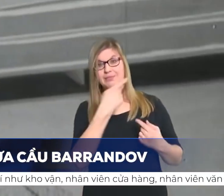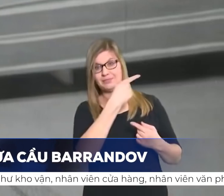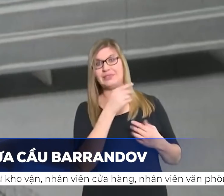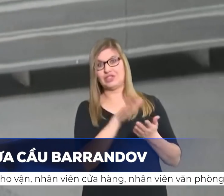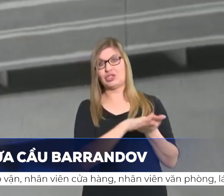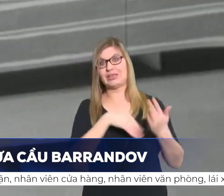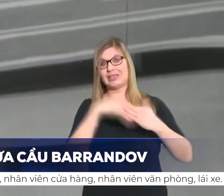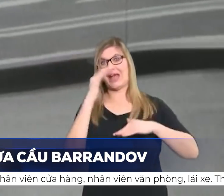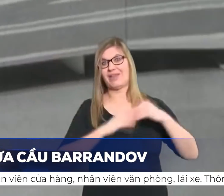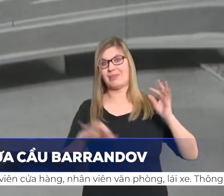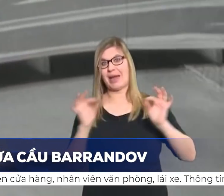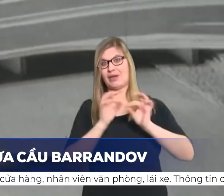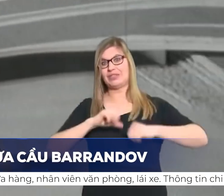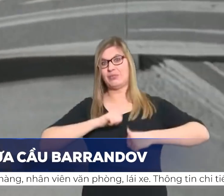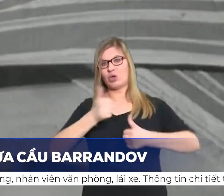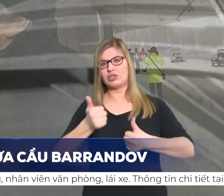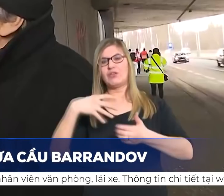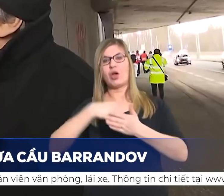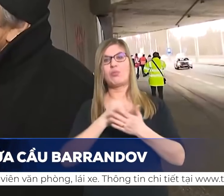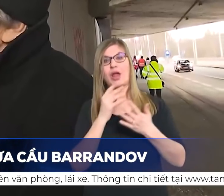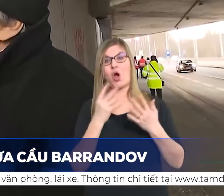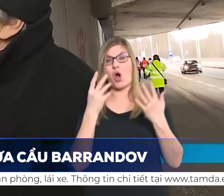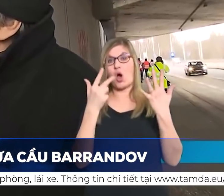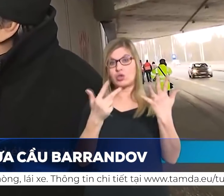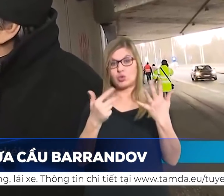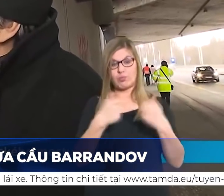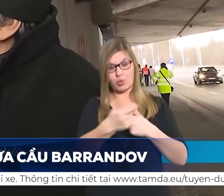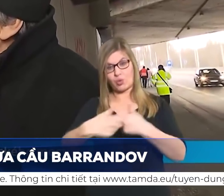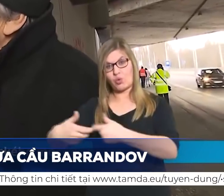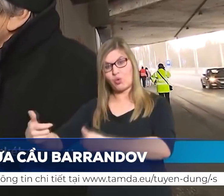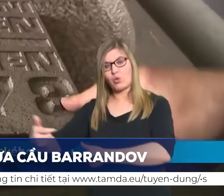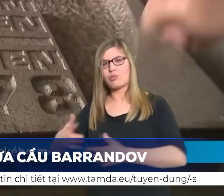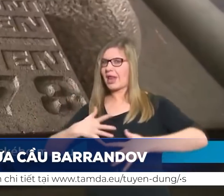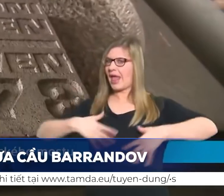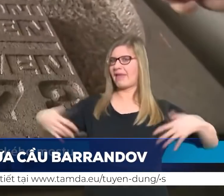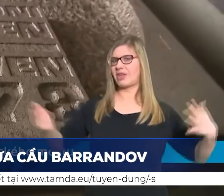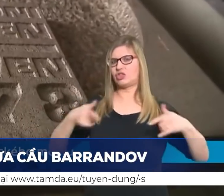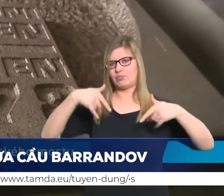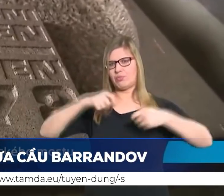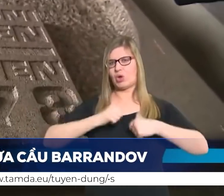tai nạn giao thông tại cây cầu này thì nó luôn ảnh hưởng đến việc di chuyển của cả thành phố.